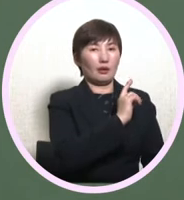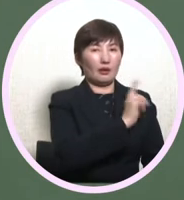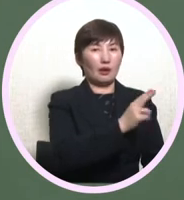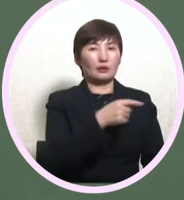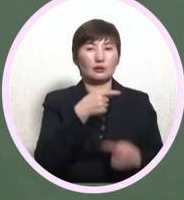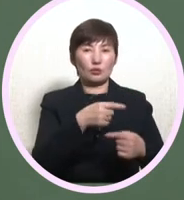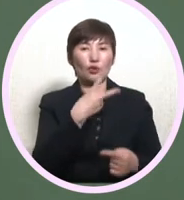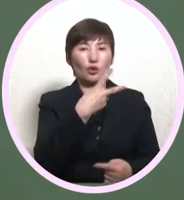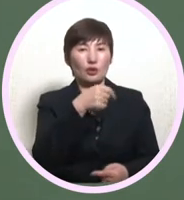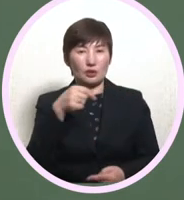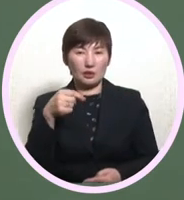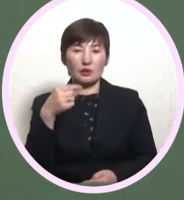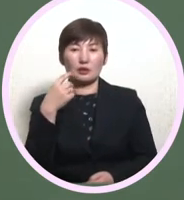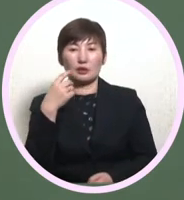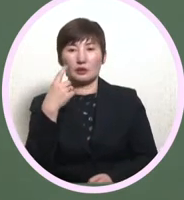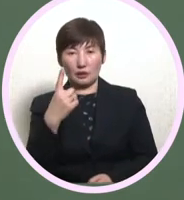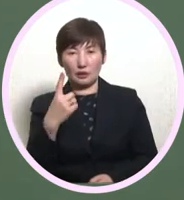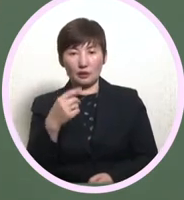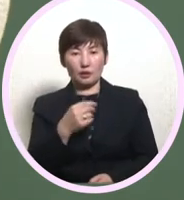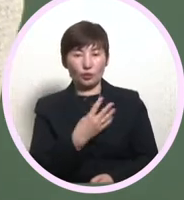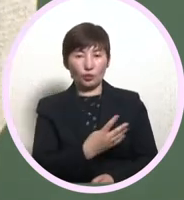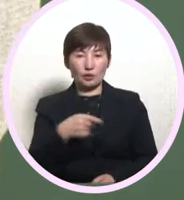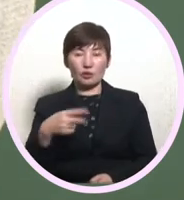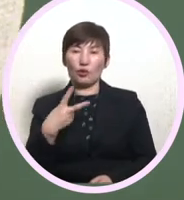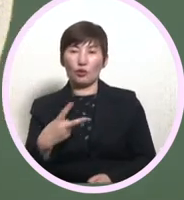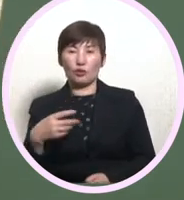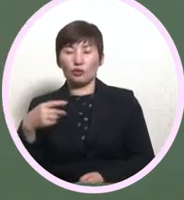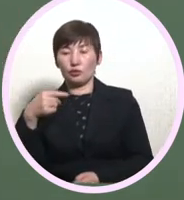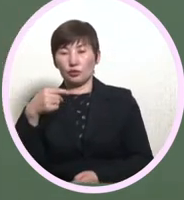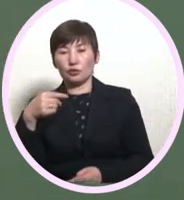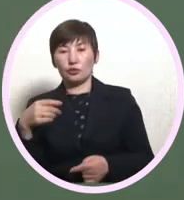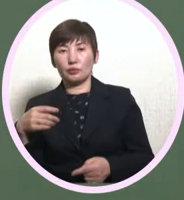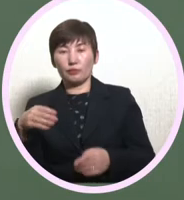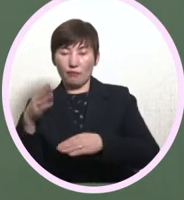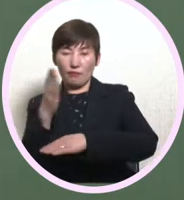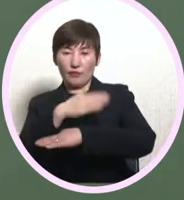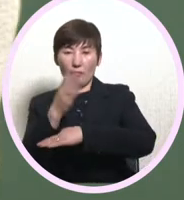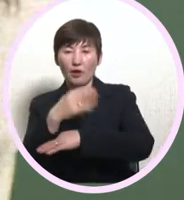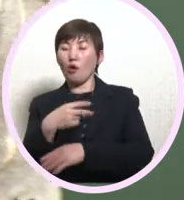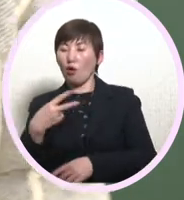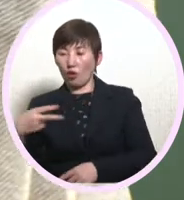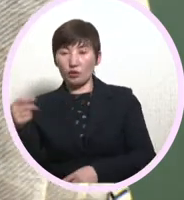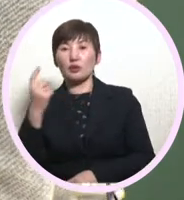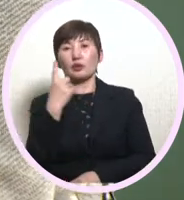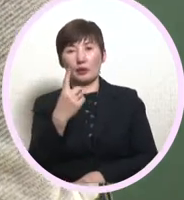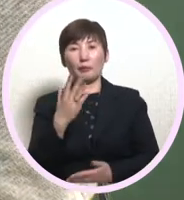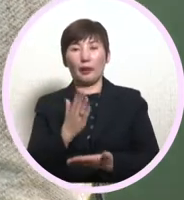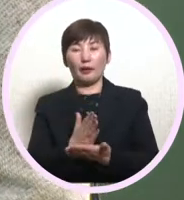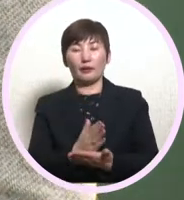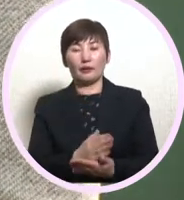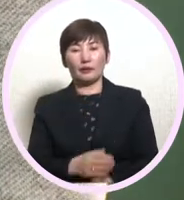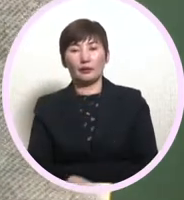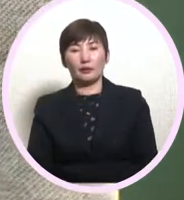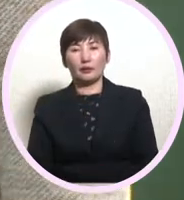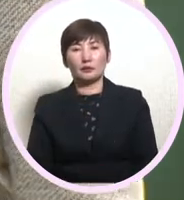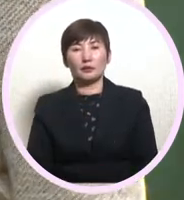хасаад 4-оос 2-ыг хасаад харьцуулна гэсэн үг. Ингээ манай налалт 2-1 гарч ирж байна.